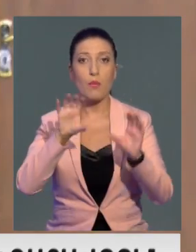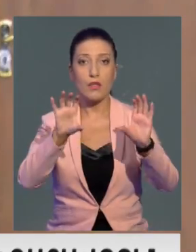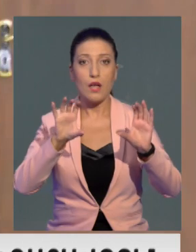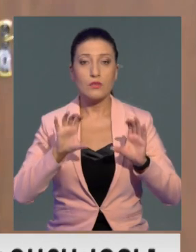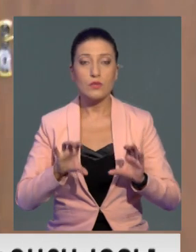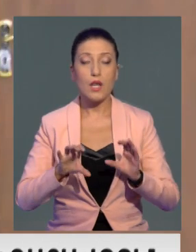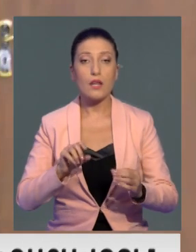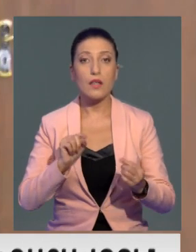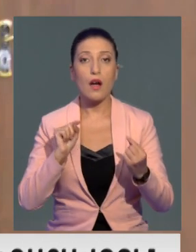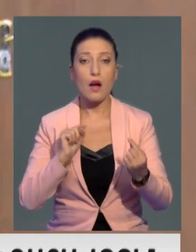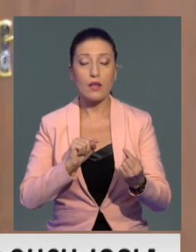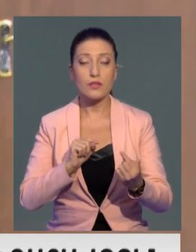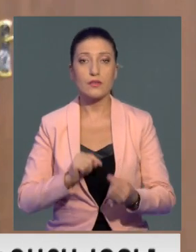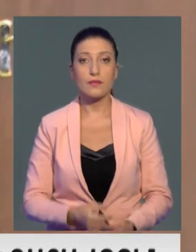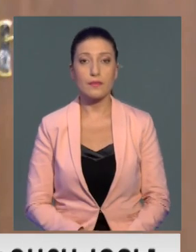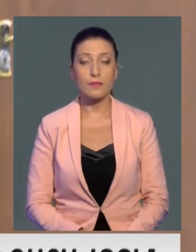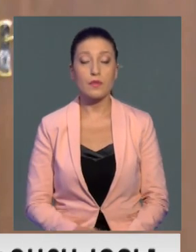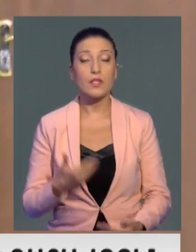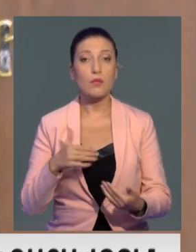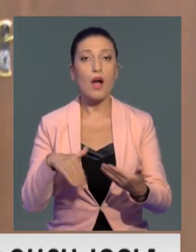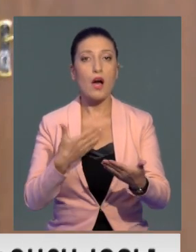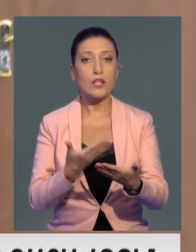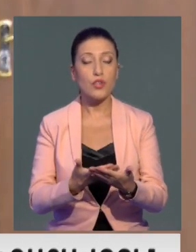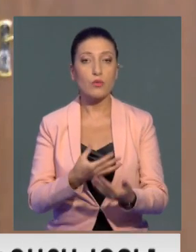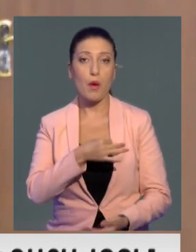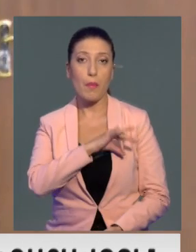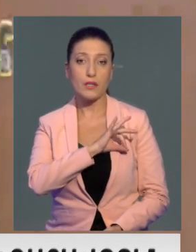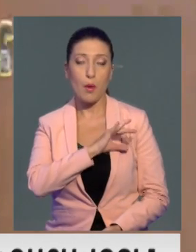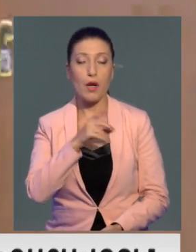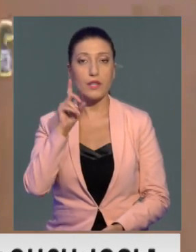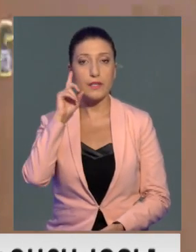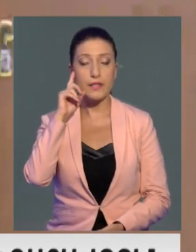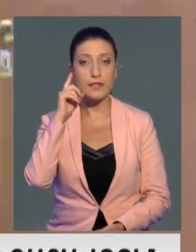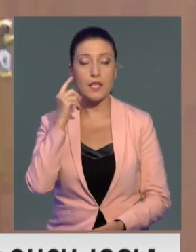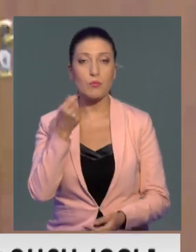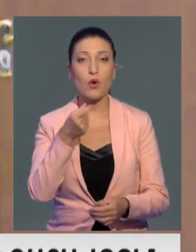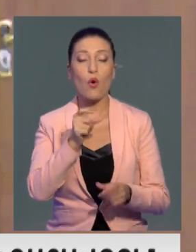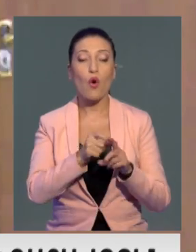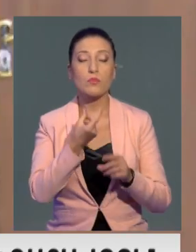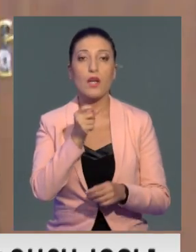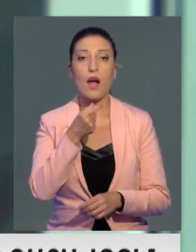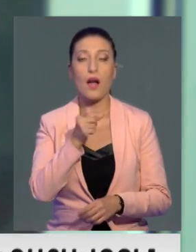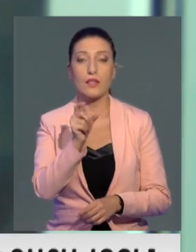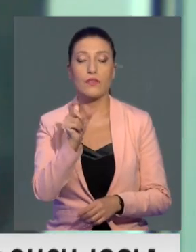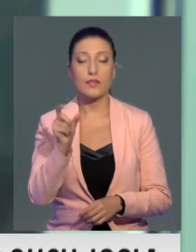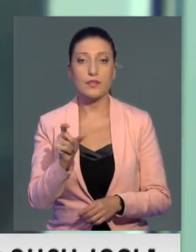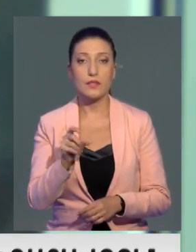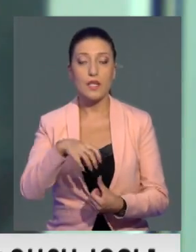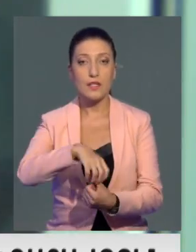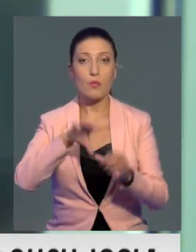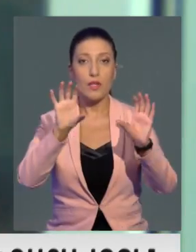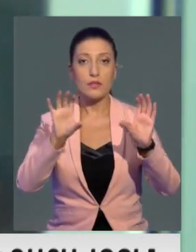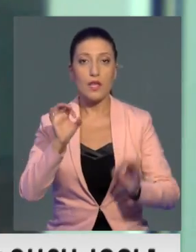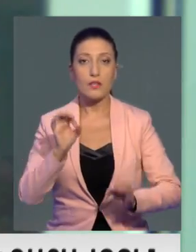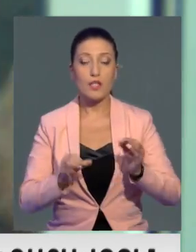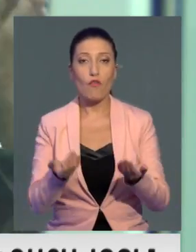այսինքն հակասահմանադրական։ Առաջարկում եմ այս պահին լսել փաստաբանների խոսքից մի հատված։ Սահմանադրական դատարանի որոշման